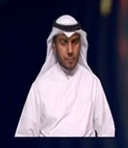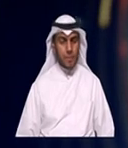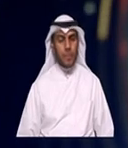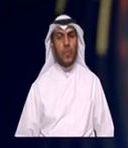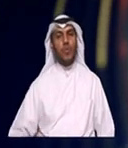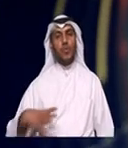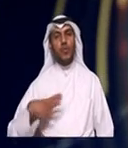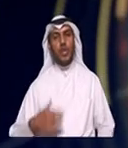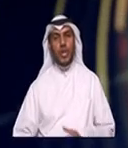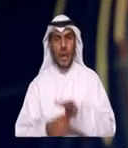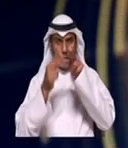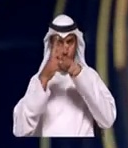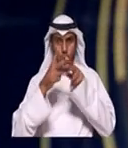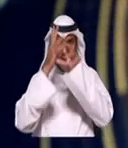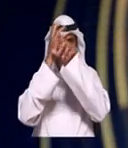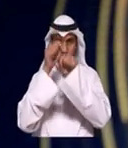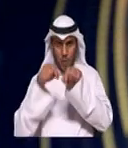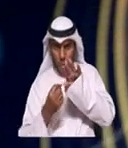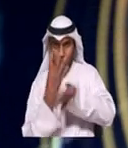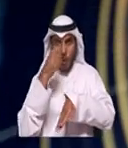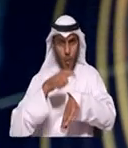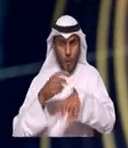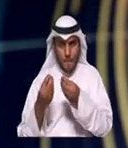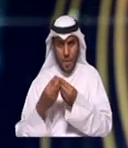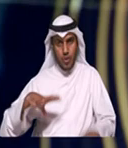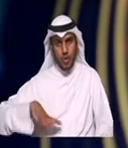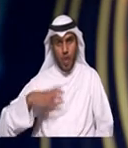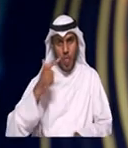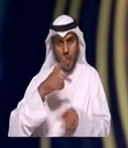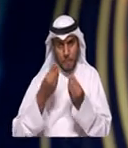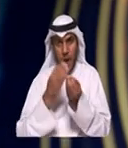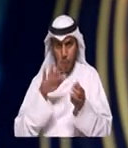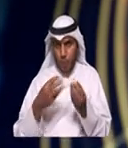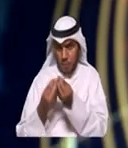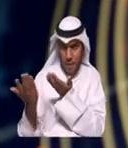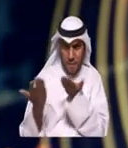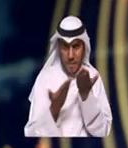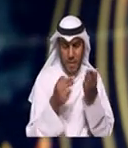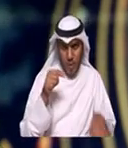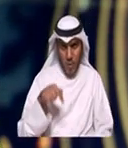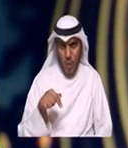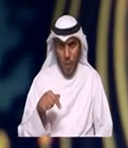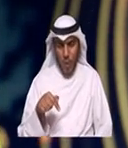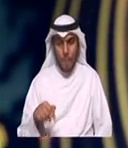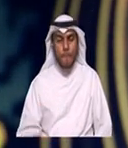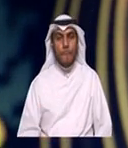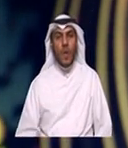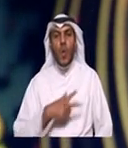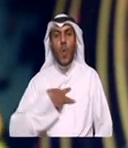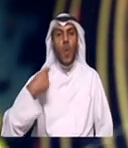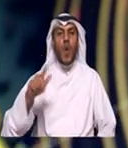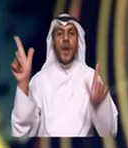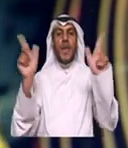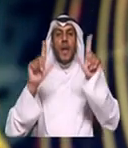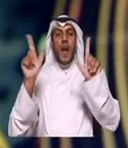واستقبل سموه رحمه الله بقصر بيان صباح اليوم بحضور سمو ولي العهد الشيخ نواف الأحمد الجابر الصباح. استقبل سموه وزير الإعلام